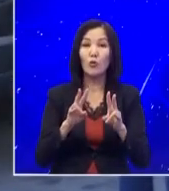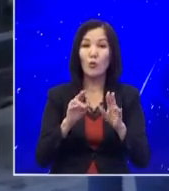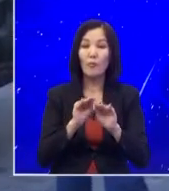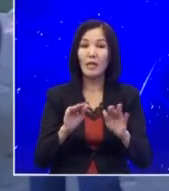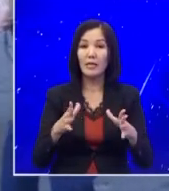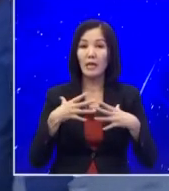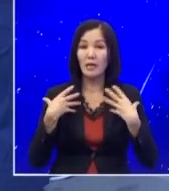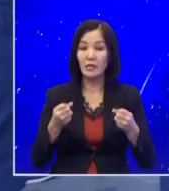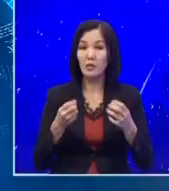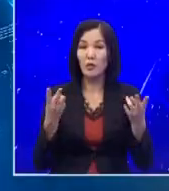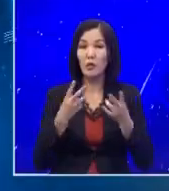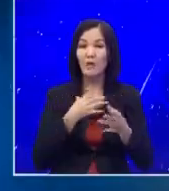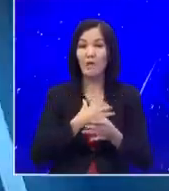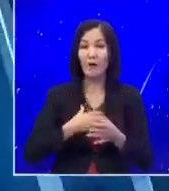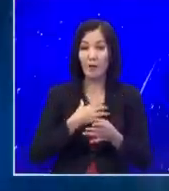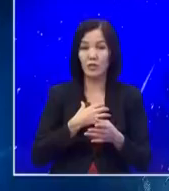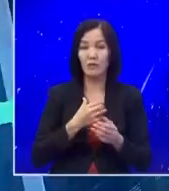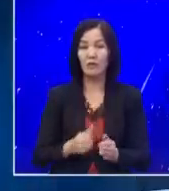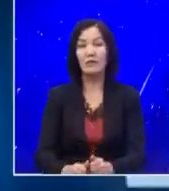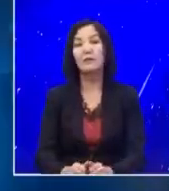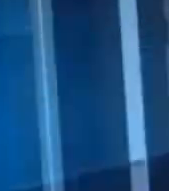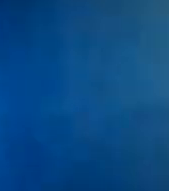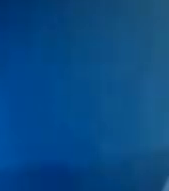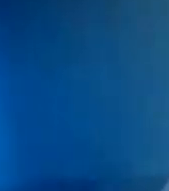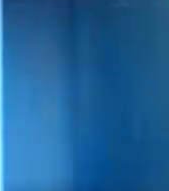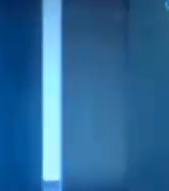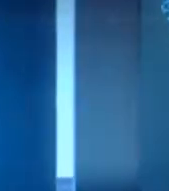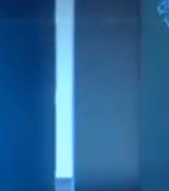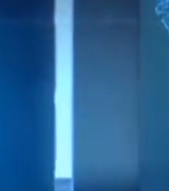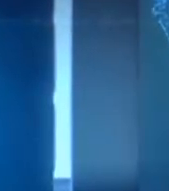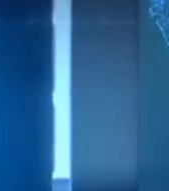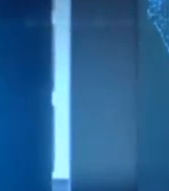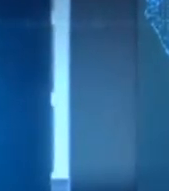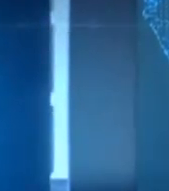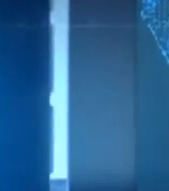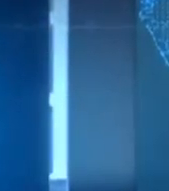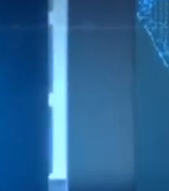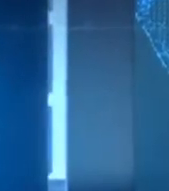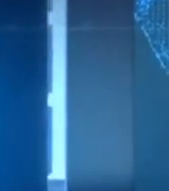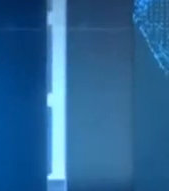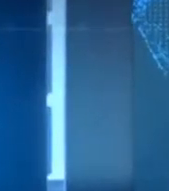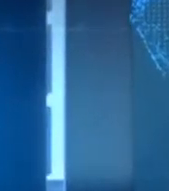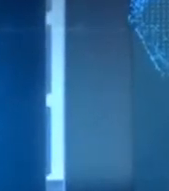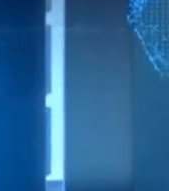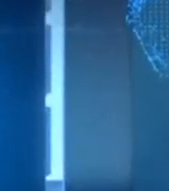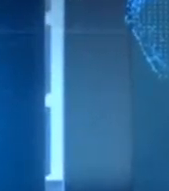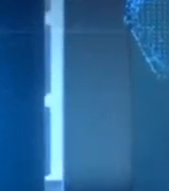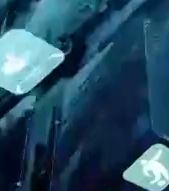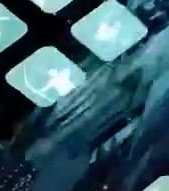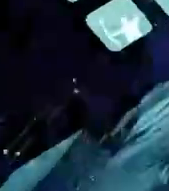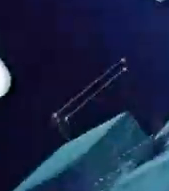саулығы бірінші орында. Алмат Хамит, Абылай Құттықбай, Жетісу телеарнасы, Талдықорған.